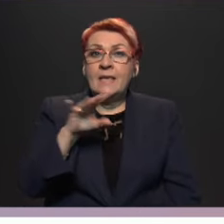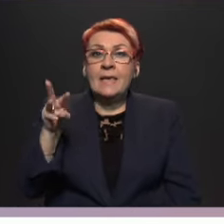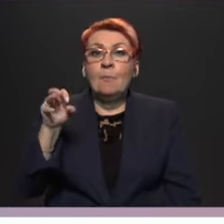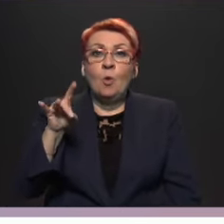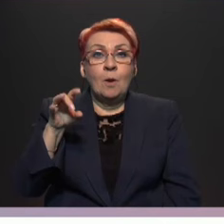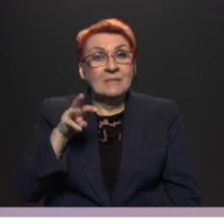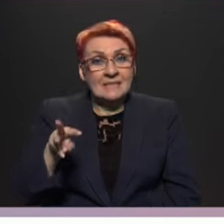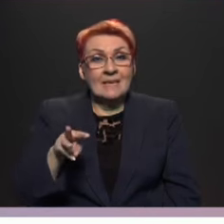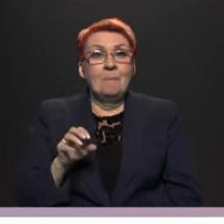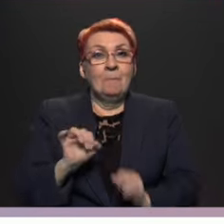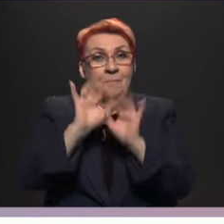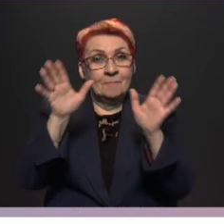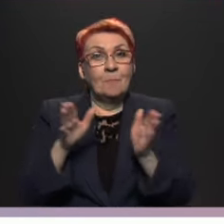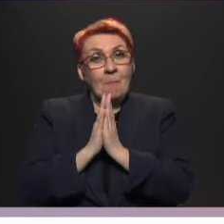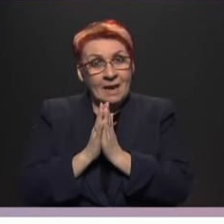Вот.